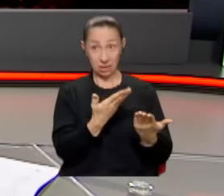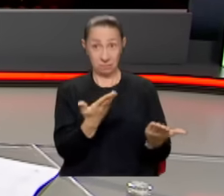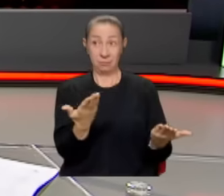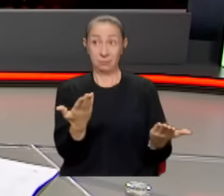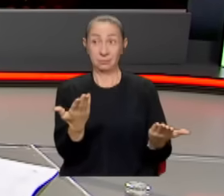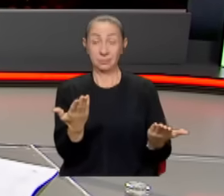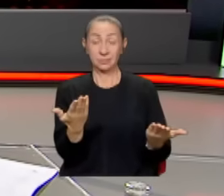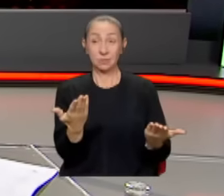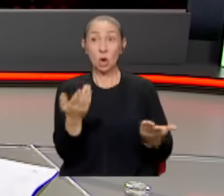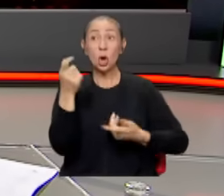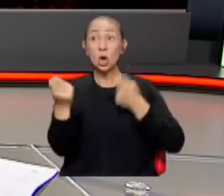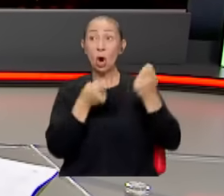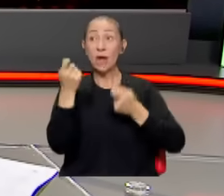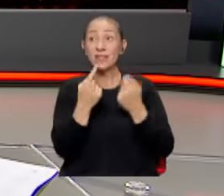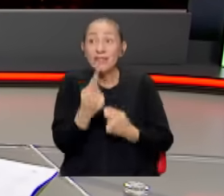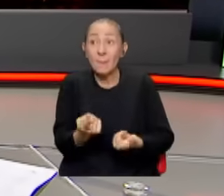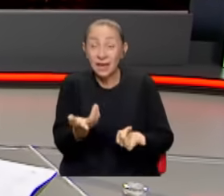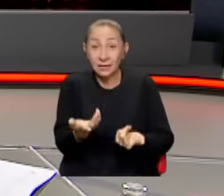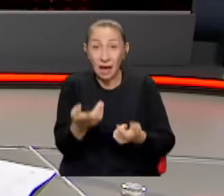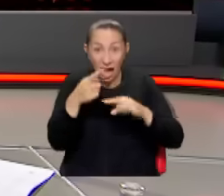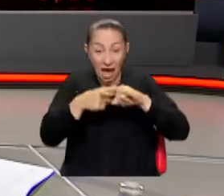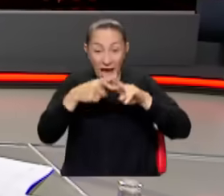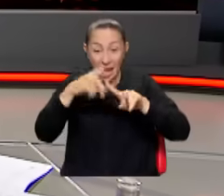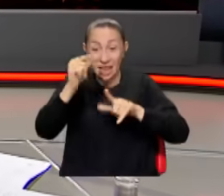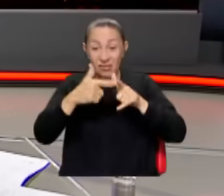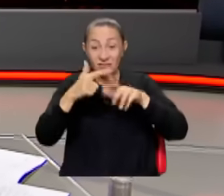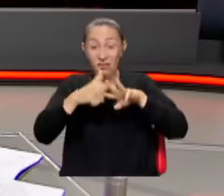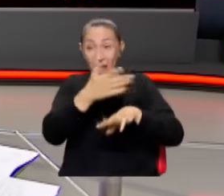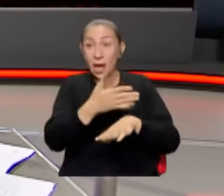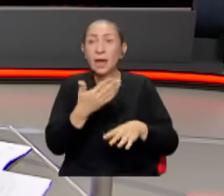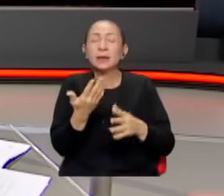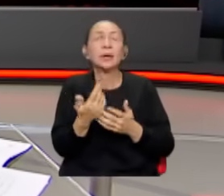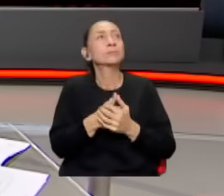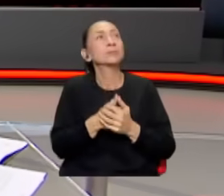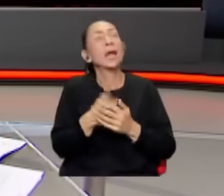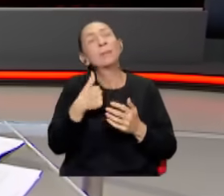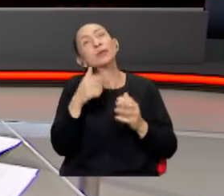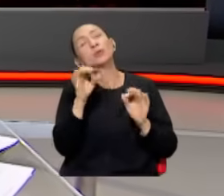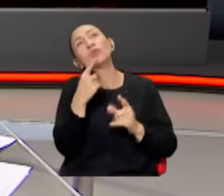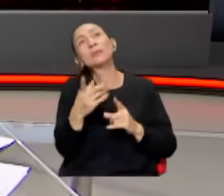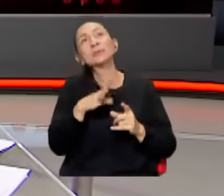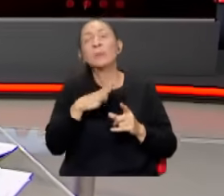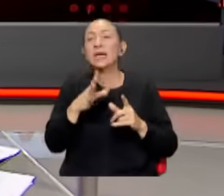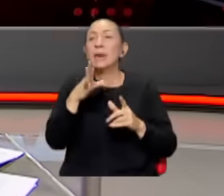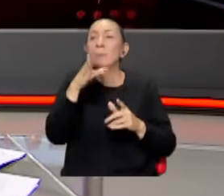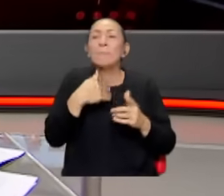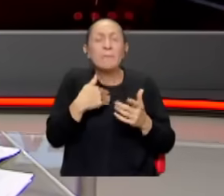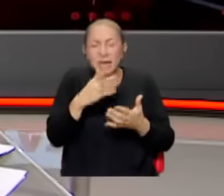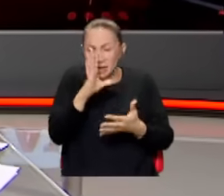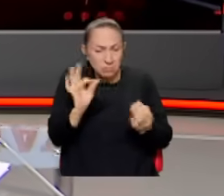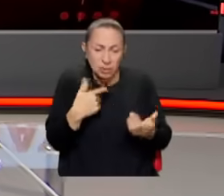lideri görevini ifade ediyor Bir yandan Ya ben şöyle söyleyeyim ben hiç kimseyim Ben